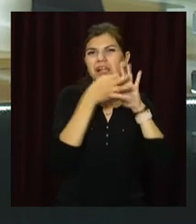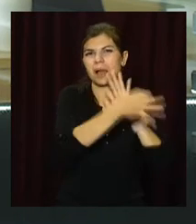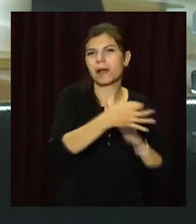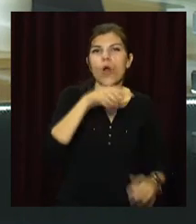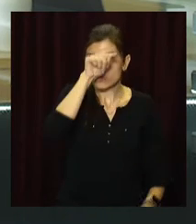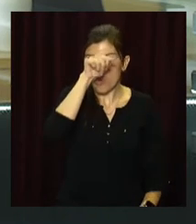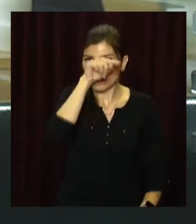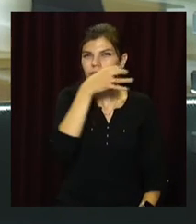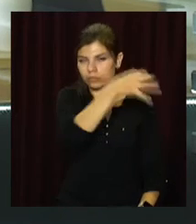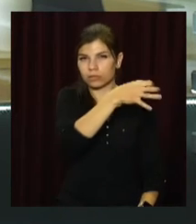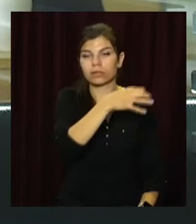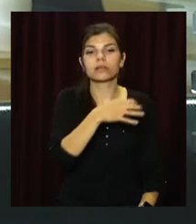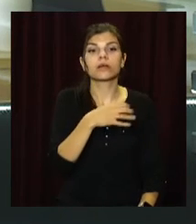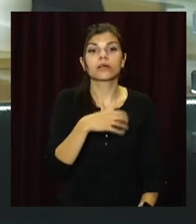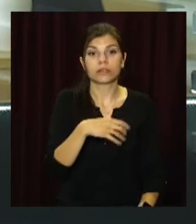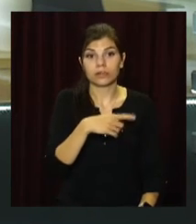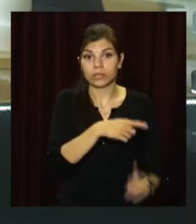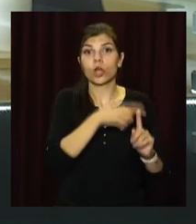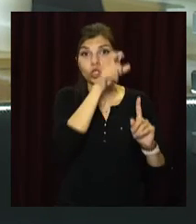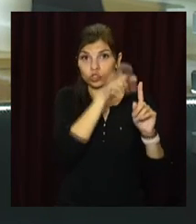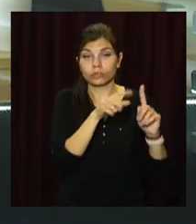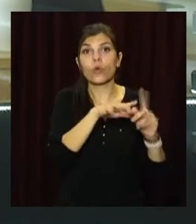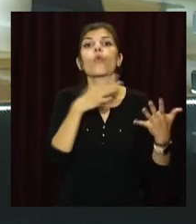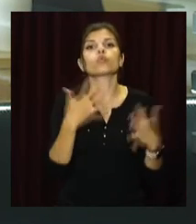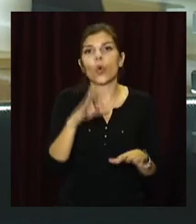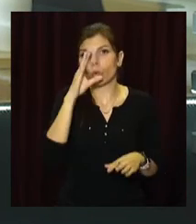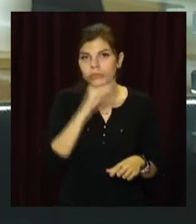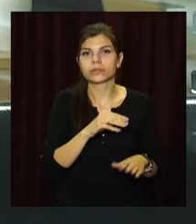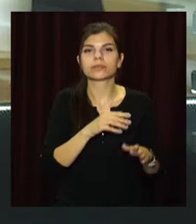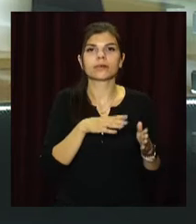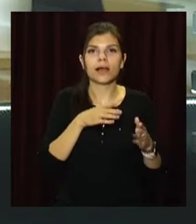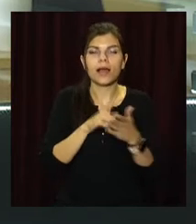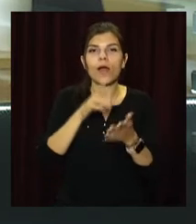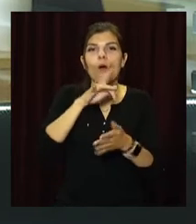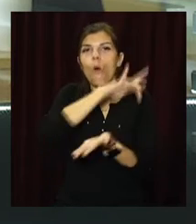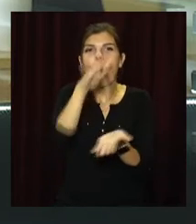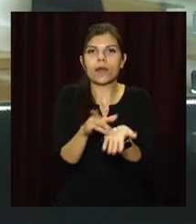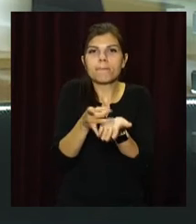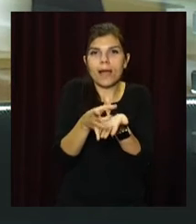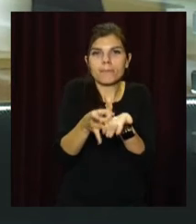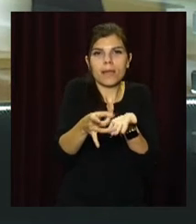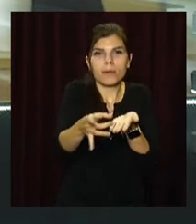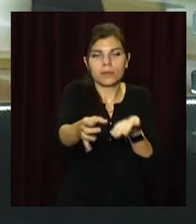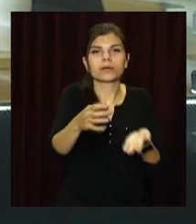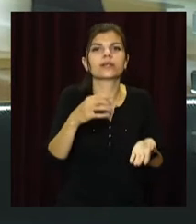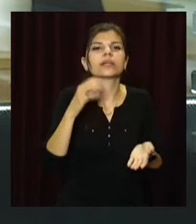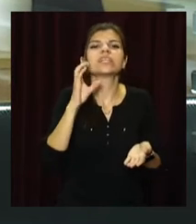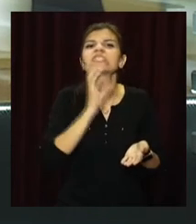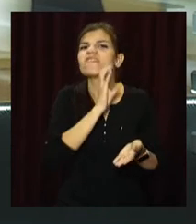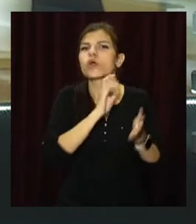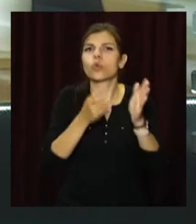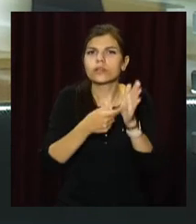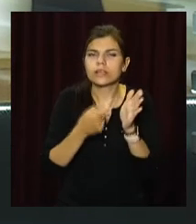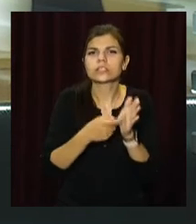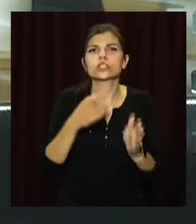того часу Олег Собчук вже встиг відвідати понад десяток міст, зокрема Старобільськ, Сєвєродонецьк, Слов'янськ, Покровськ та